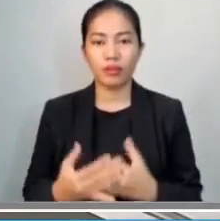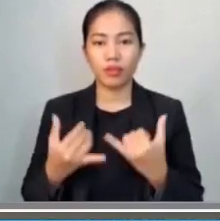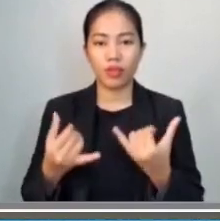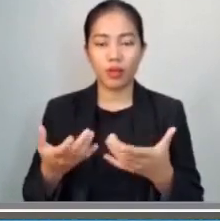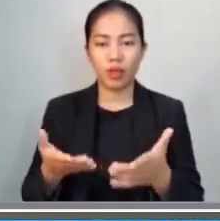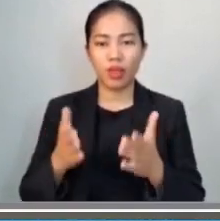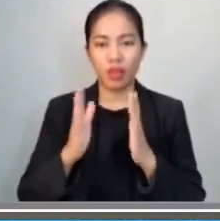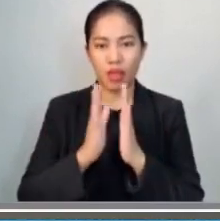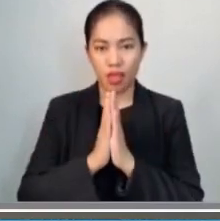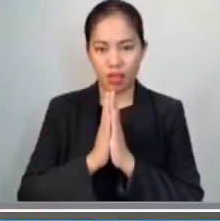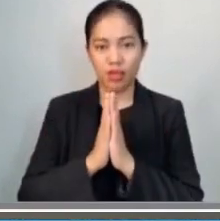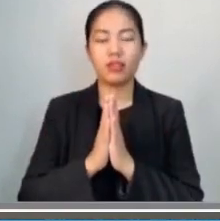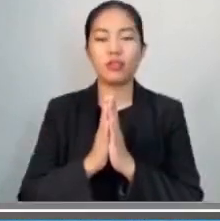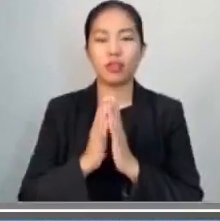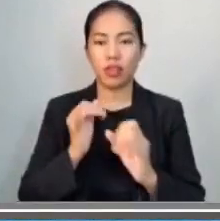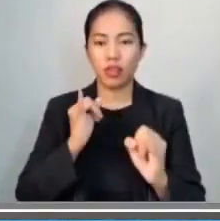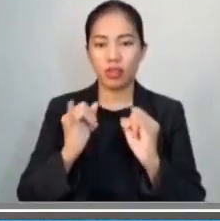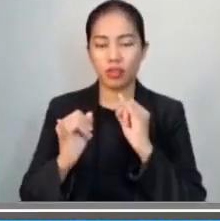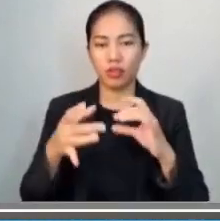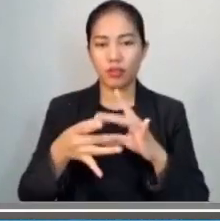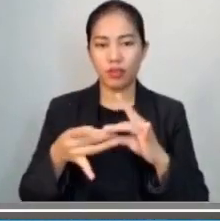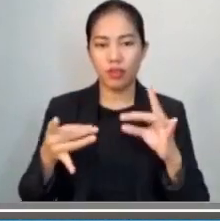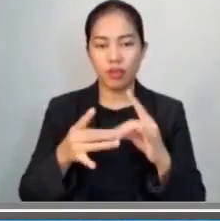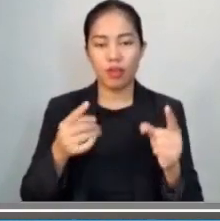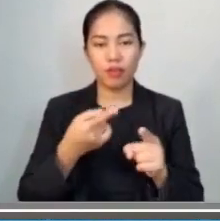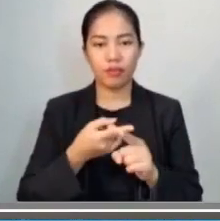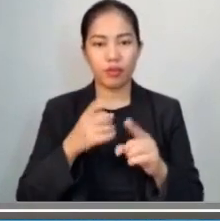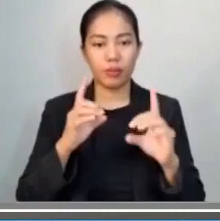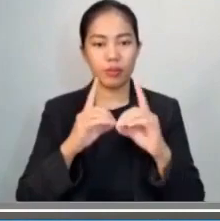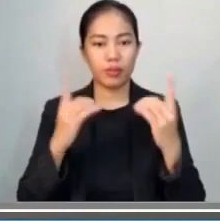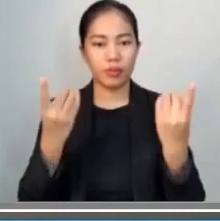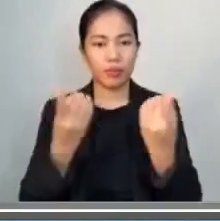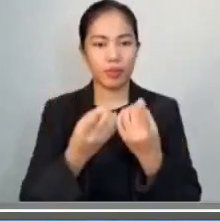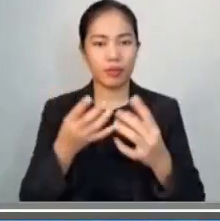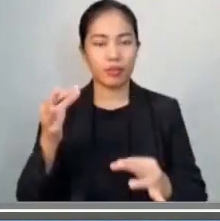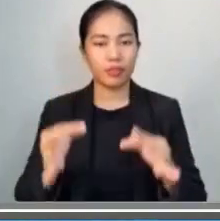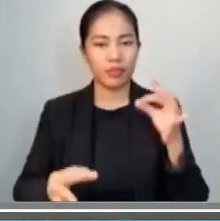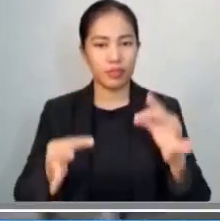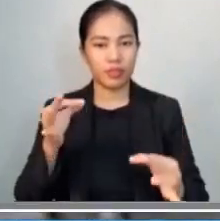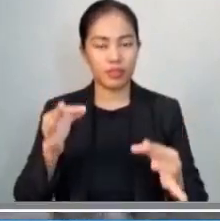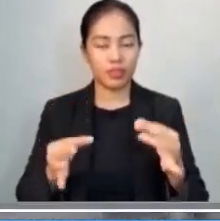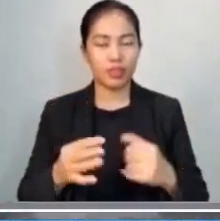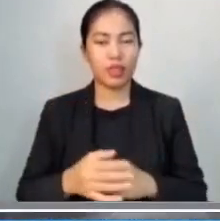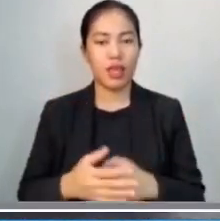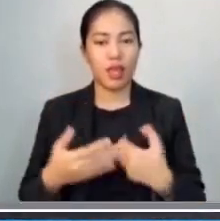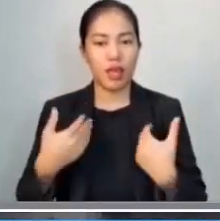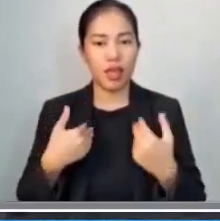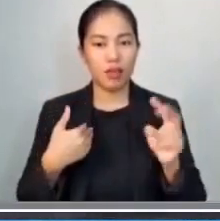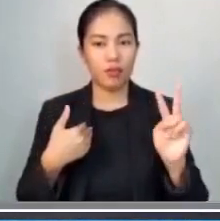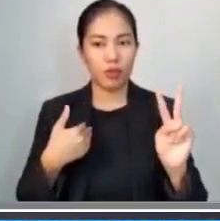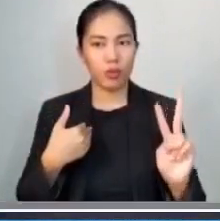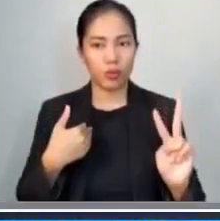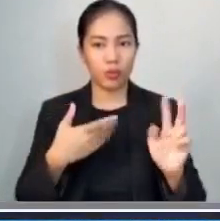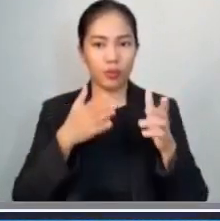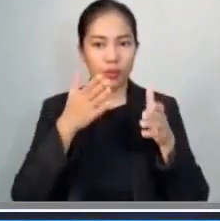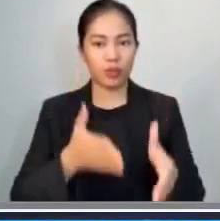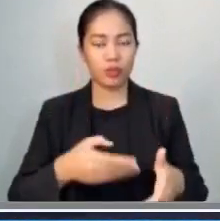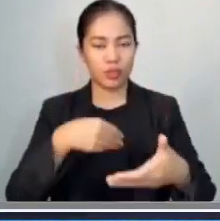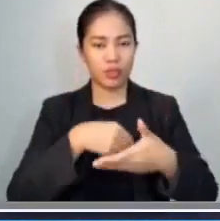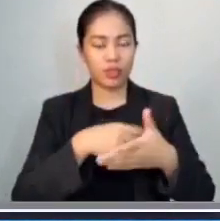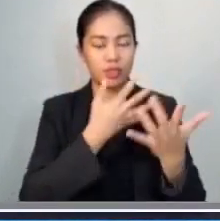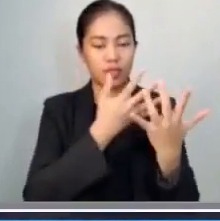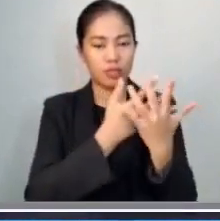Hinihingan pa namin ng komento rito ang Department of Justice. Bago ang pito, may dalawa ng PDL na nagsabing gusto nilang bawiin ang